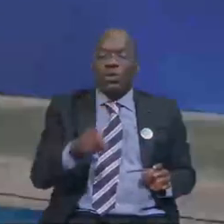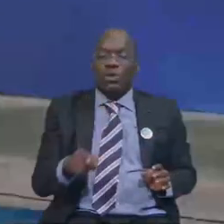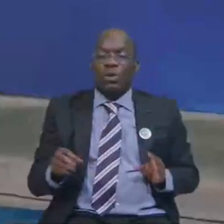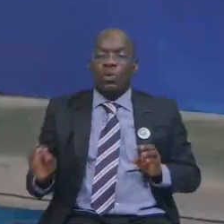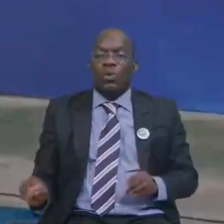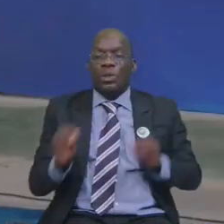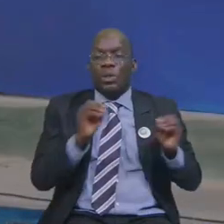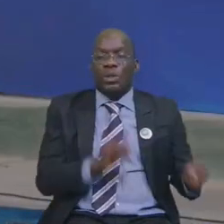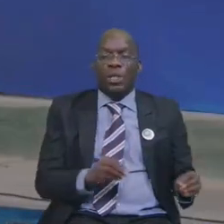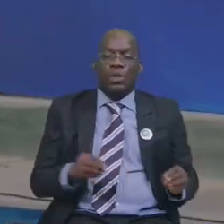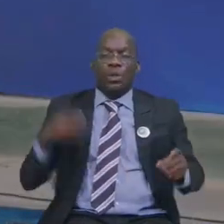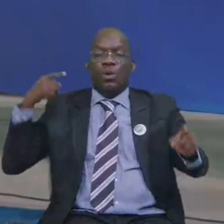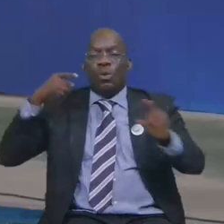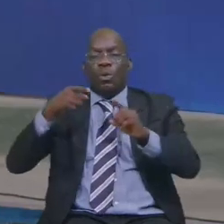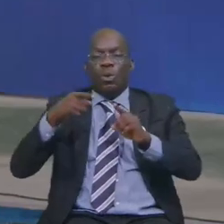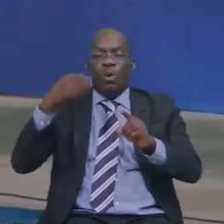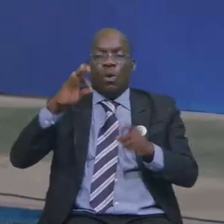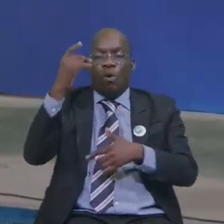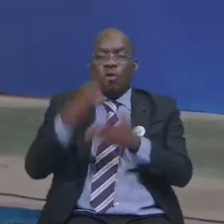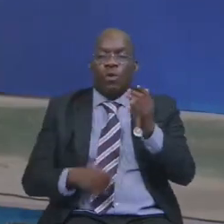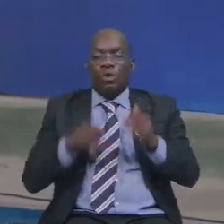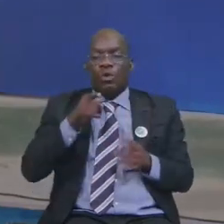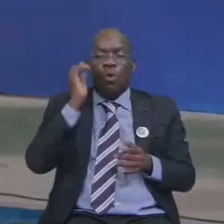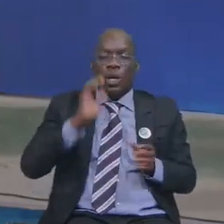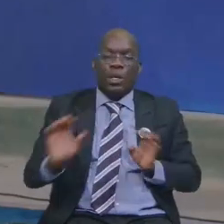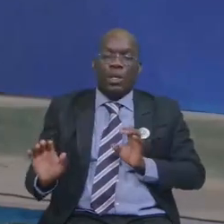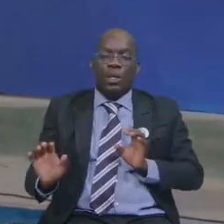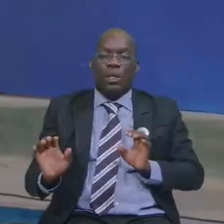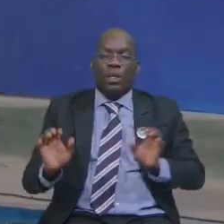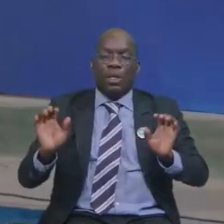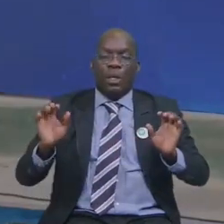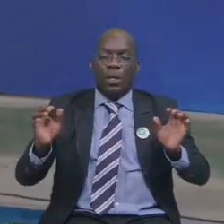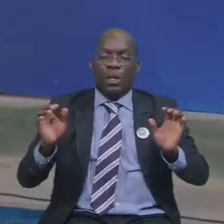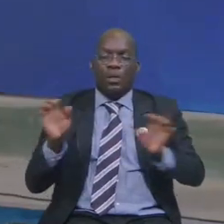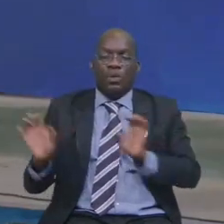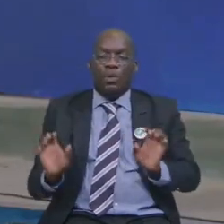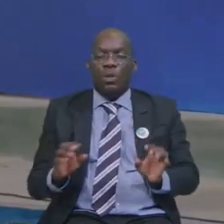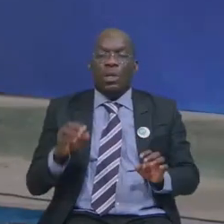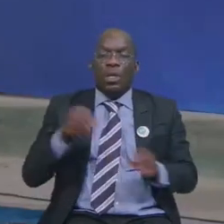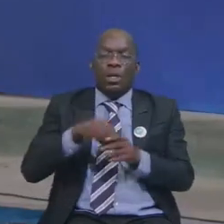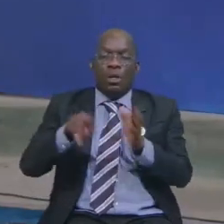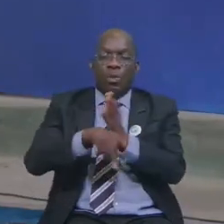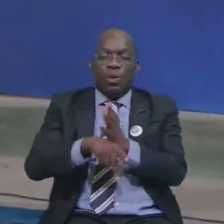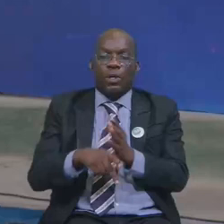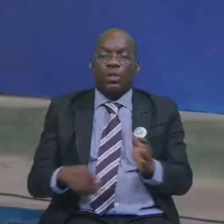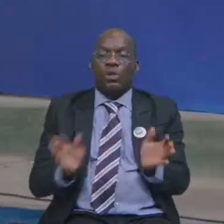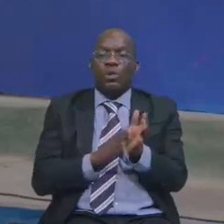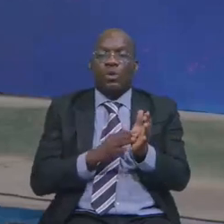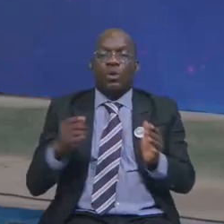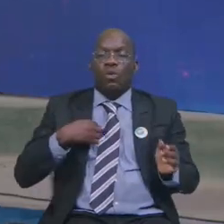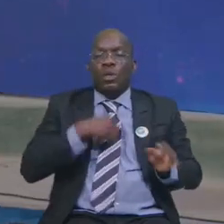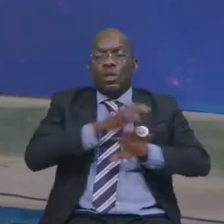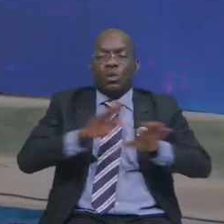est-ce que tu te fixes des délais dans ce que tu veux faire quand on était au primaire on ne fixait pas